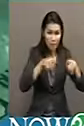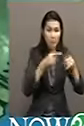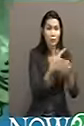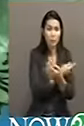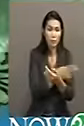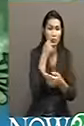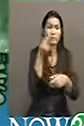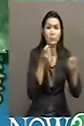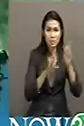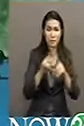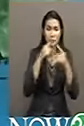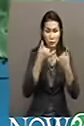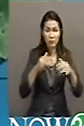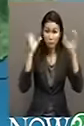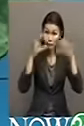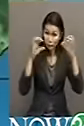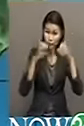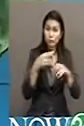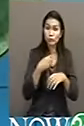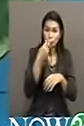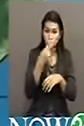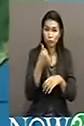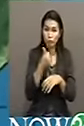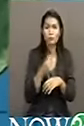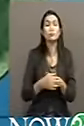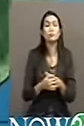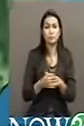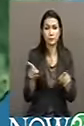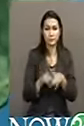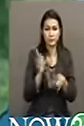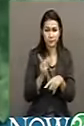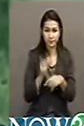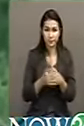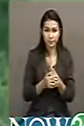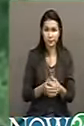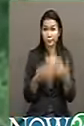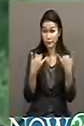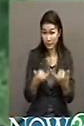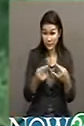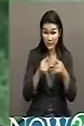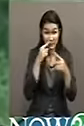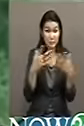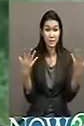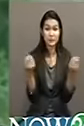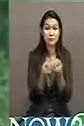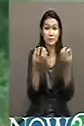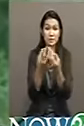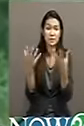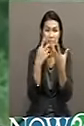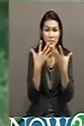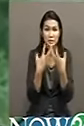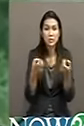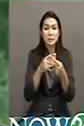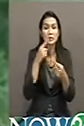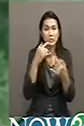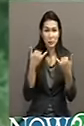ดระวังอันตรายจากฝนตกหนักแล้วก็ติดตามข่าวพยากรณ์อย่างใกล้ชิดเหมือนกันนะครับซึ่งตอนนี้ความเสียหายที่เกิดขึ้นจากหย่อมความกดอ